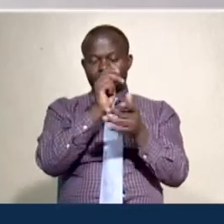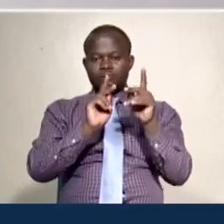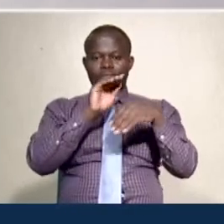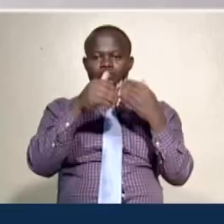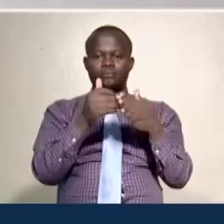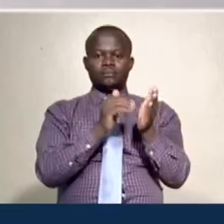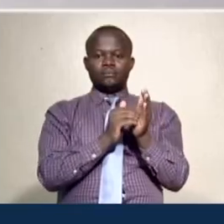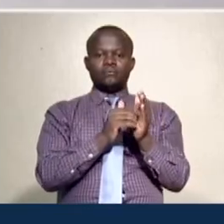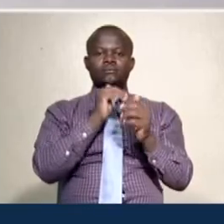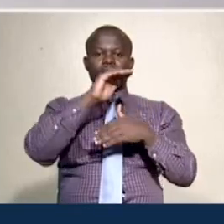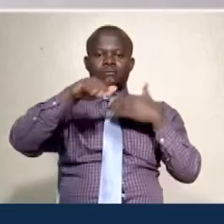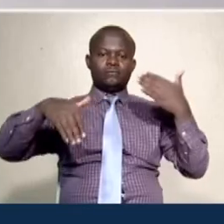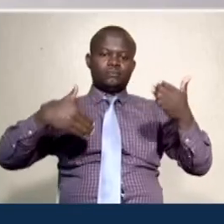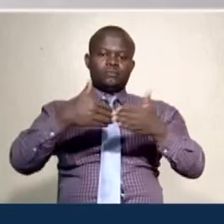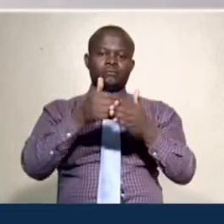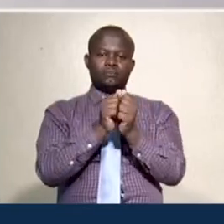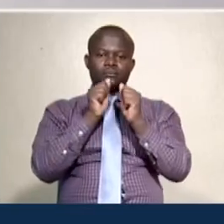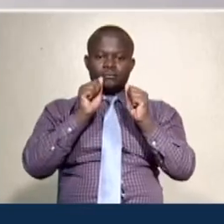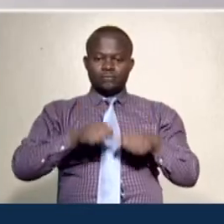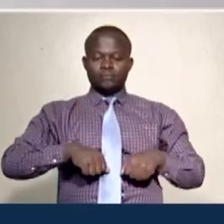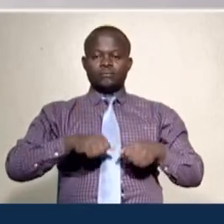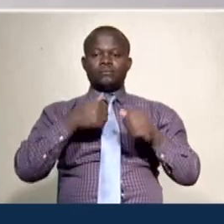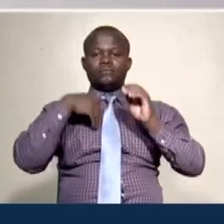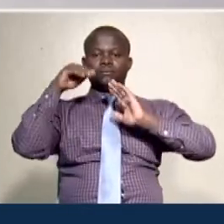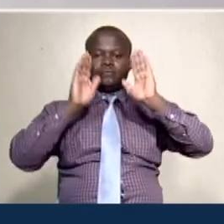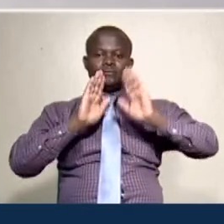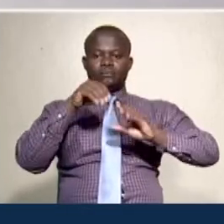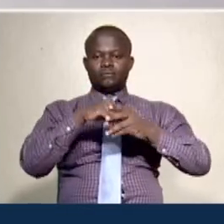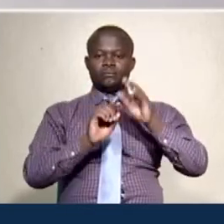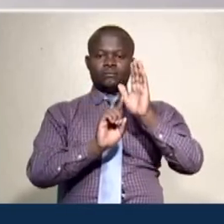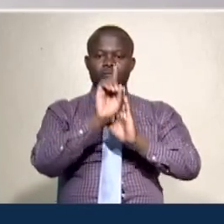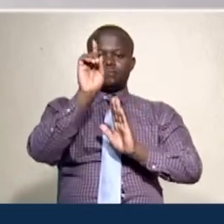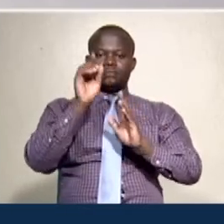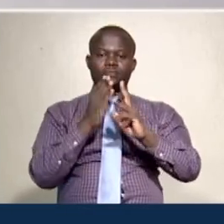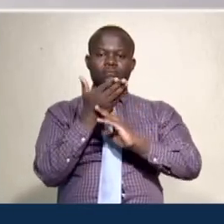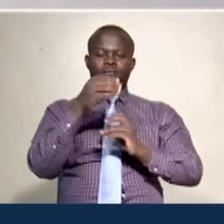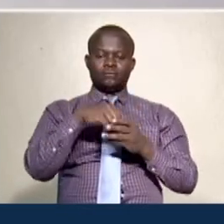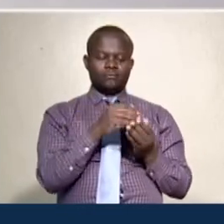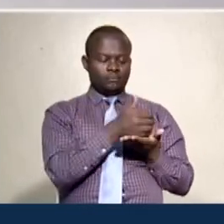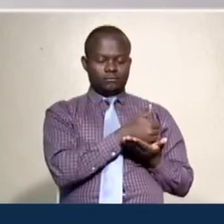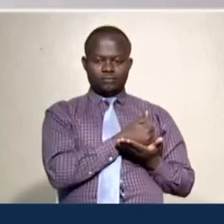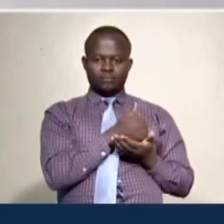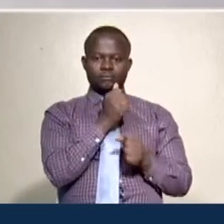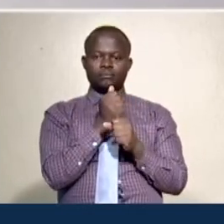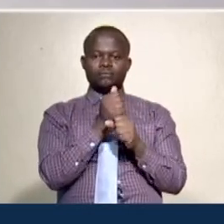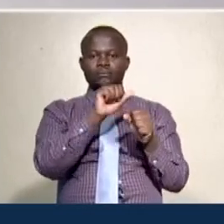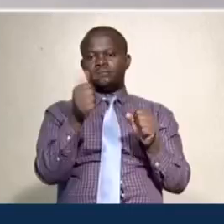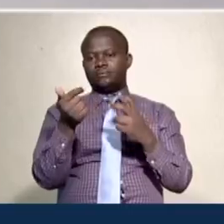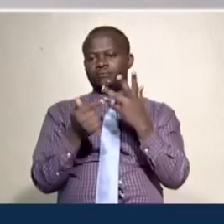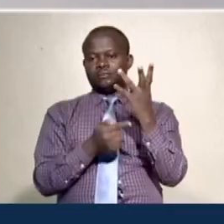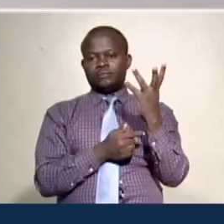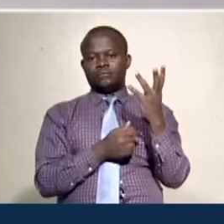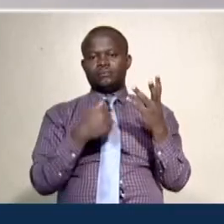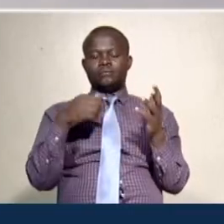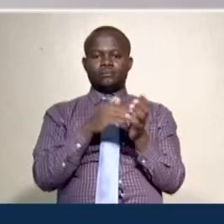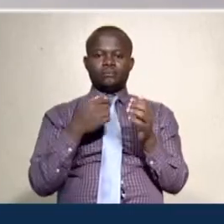ariko n'umuturage akaba yaba kagombye kubigiramo uruhare mu kwiteza imbere binyuze mu kwizigama gukora akazi n'ibindi.